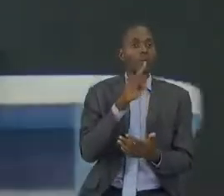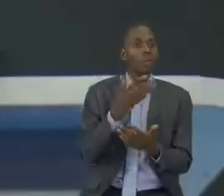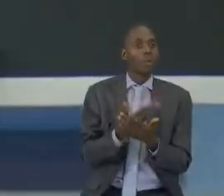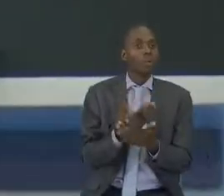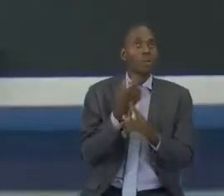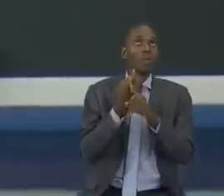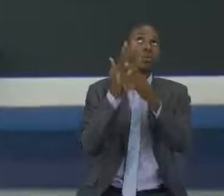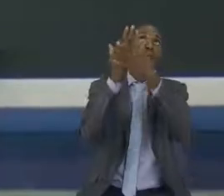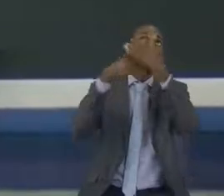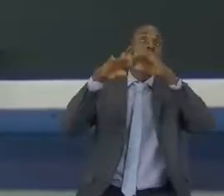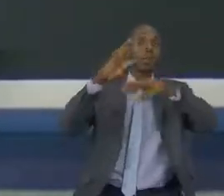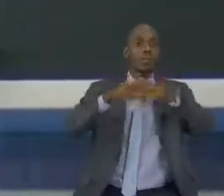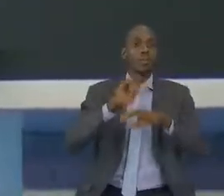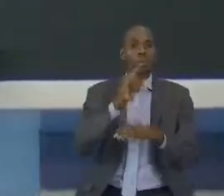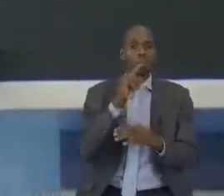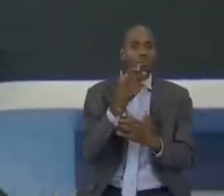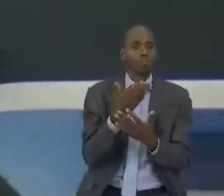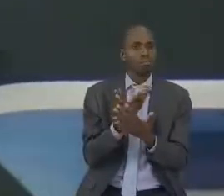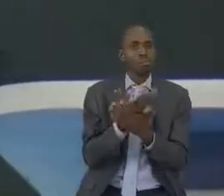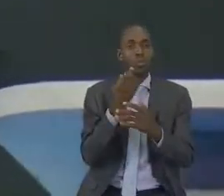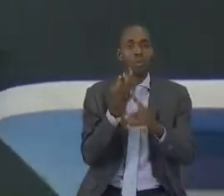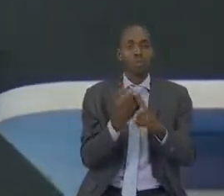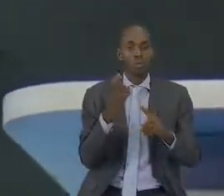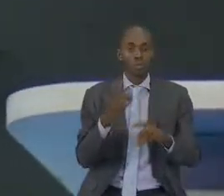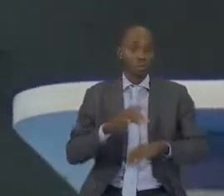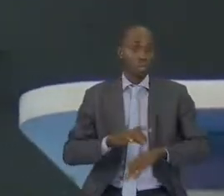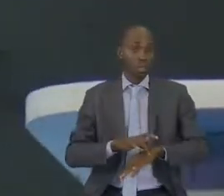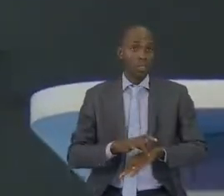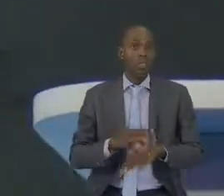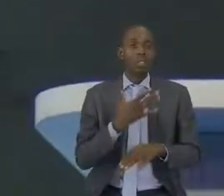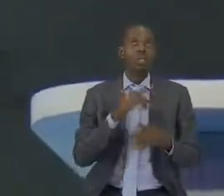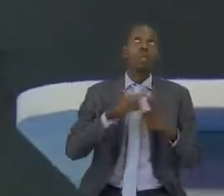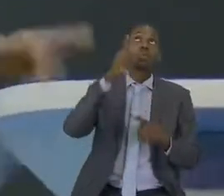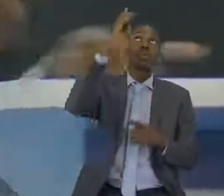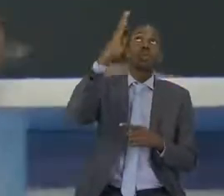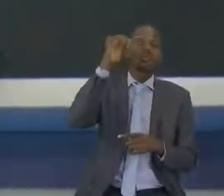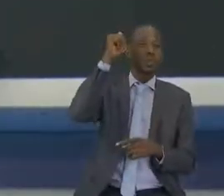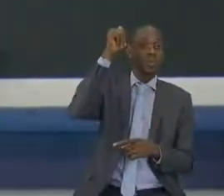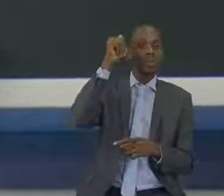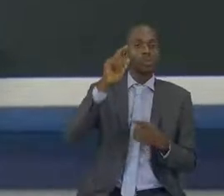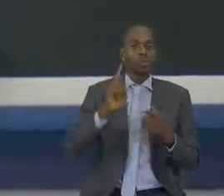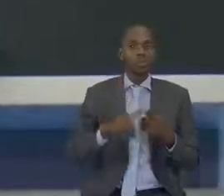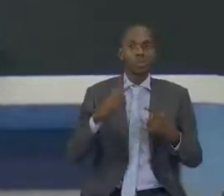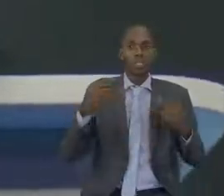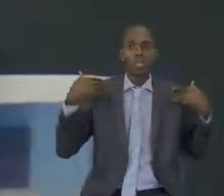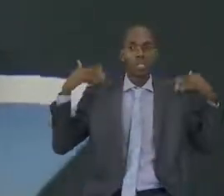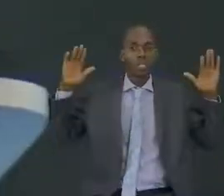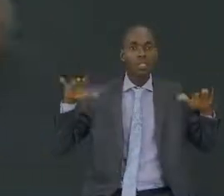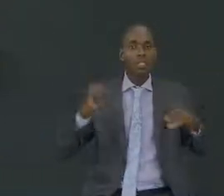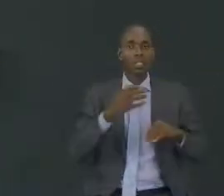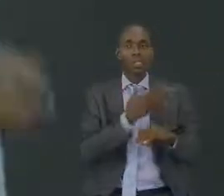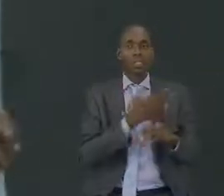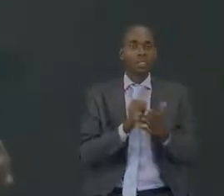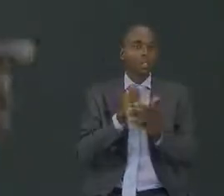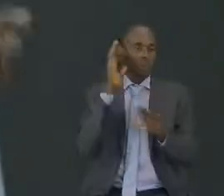du ciel, un signe sur la terre, un signe pour Dieu lui-même, un signe pour les anges qui